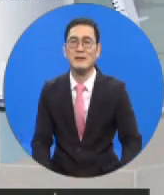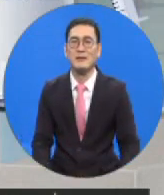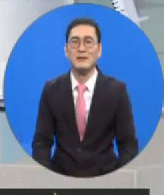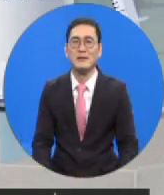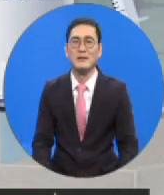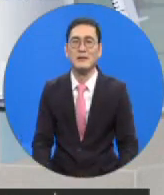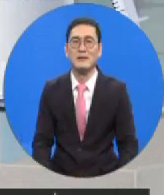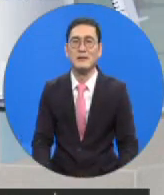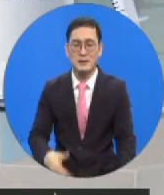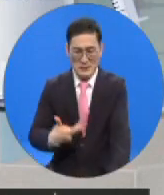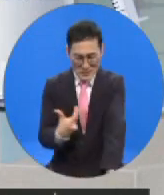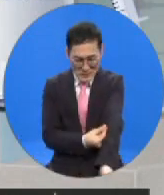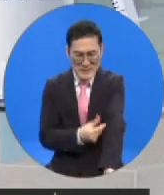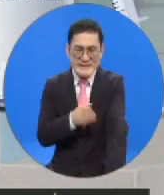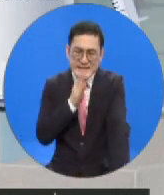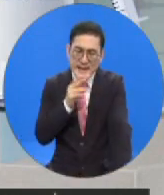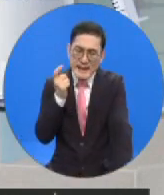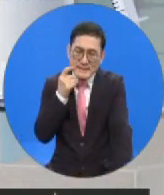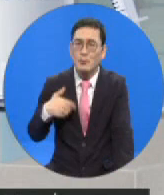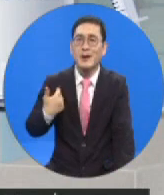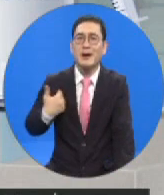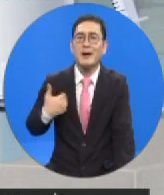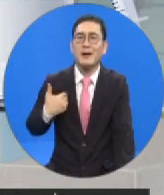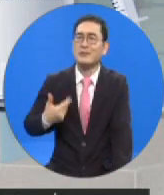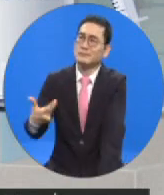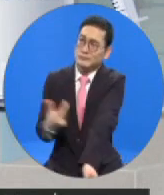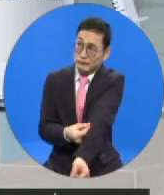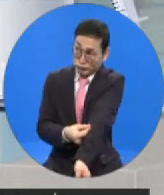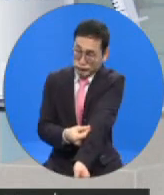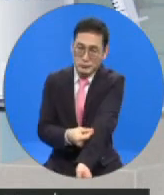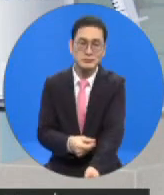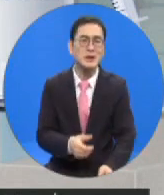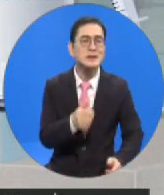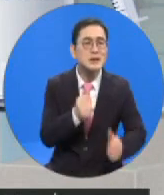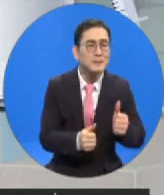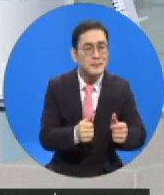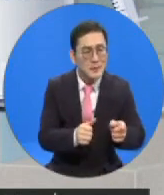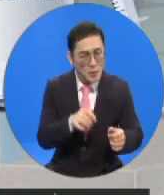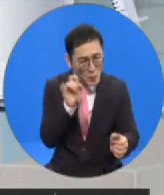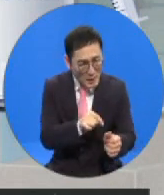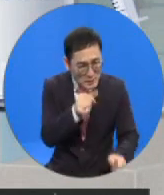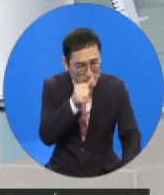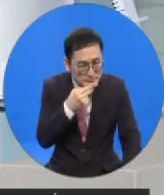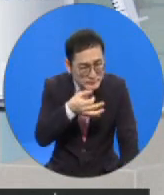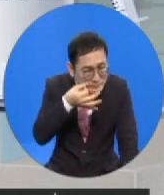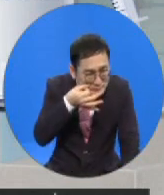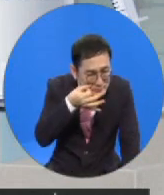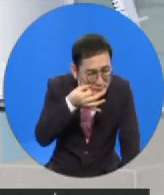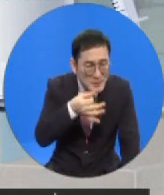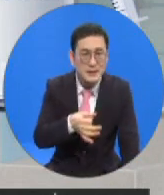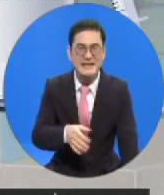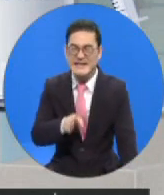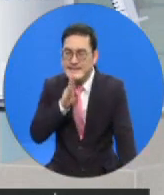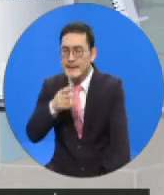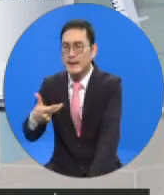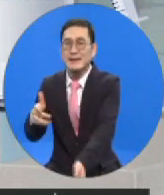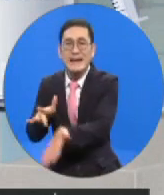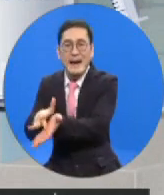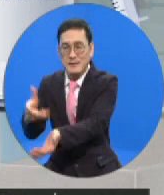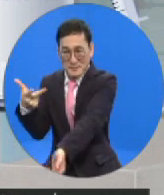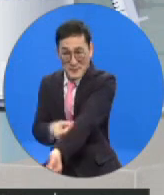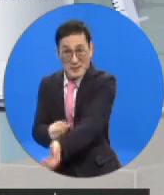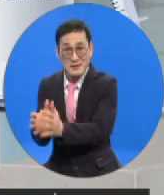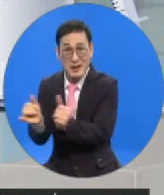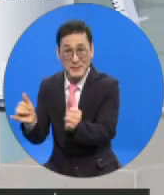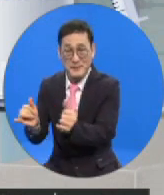내가 맞은 게 가짜 백신인지 진짜 백신인지 모른 상태에서 나중에 실험 결과를 보게 되니까 여기서 진짜 백신을 맞았던 사람들은 코로나에 걸릴